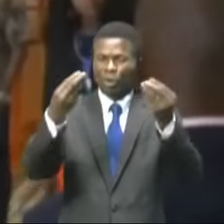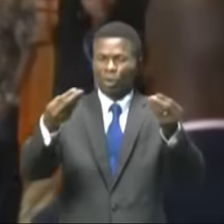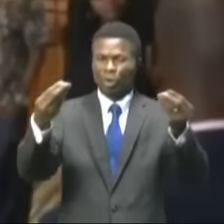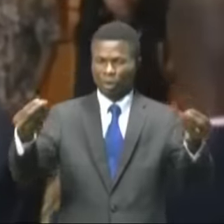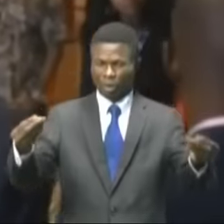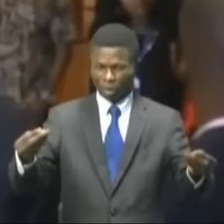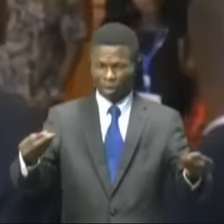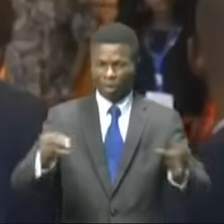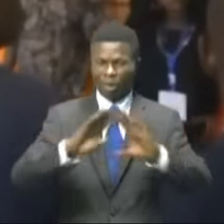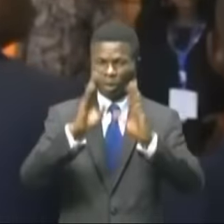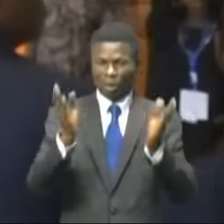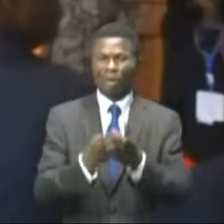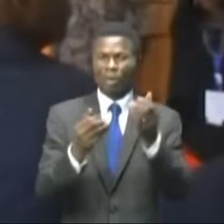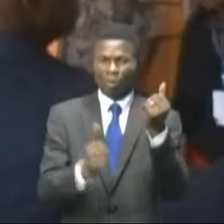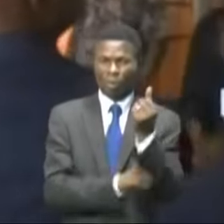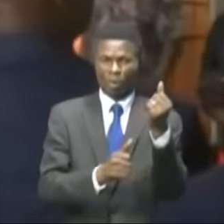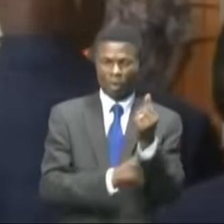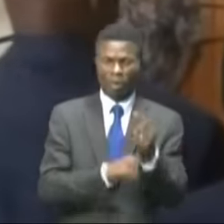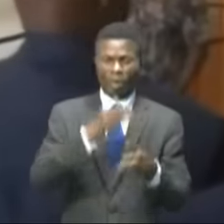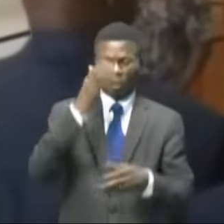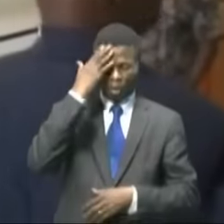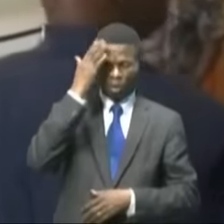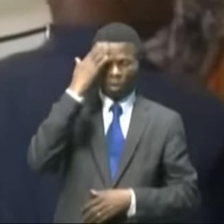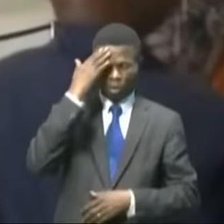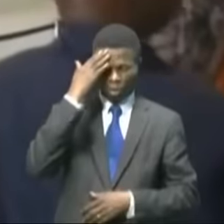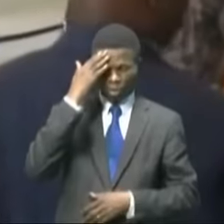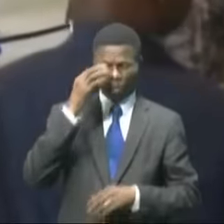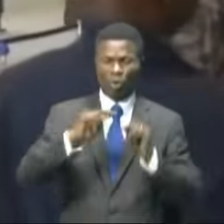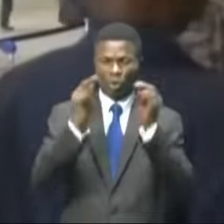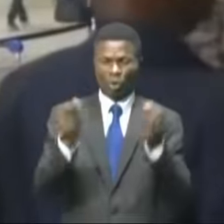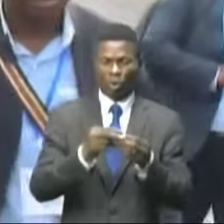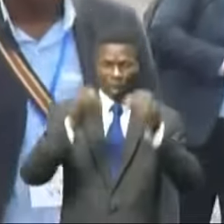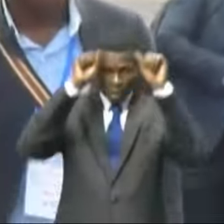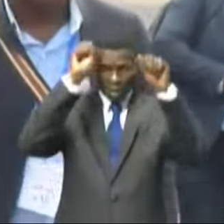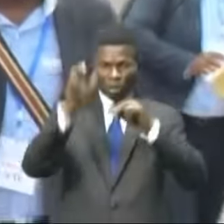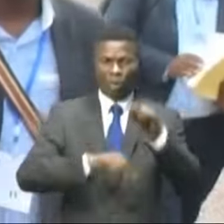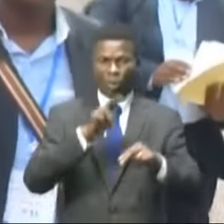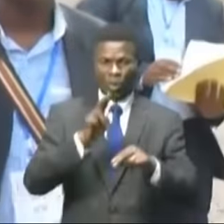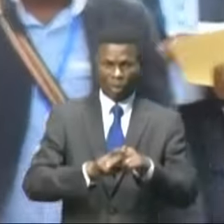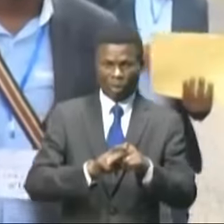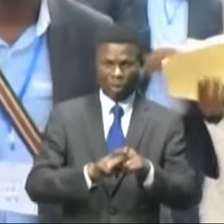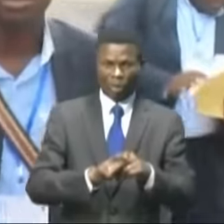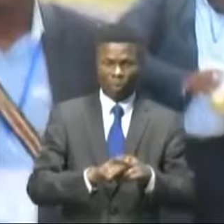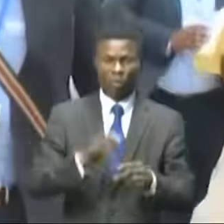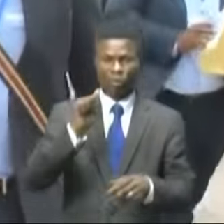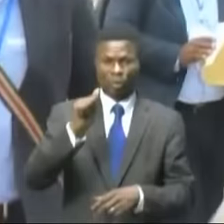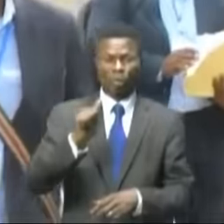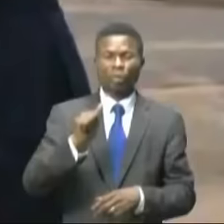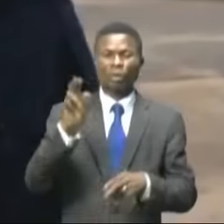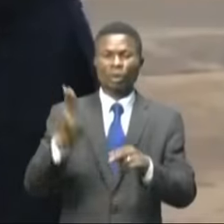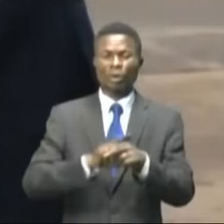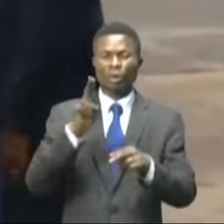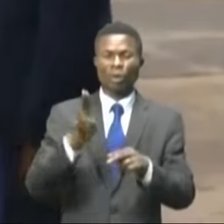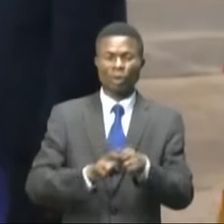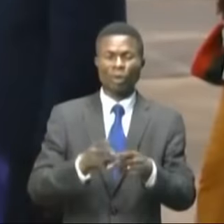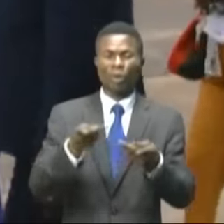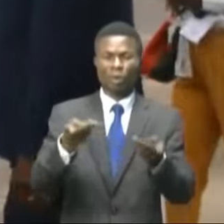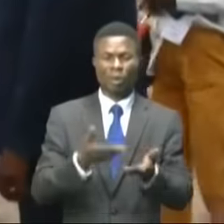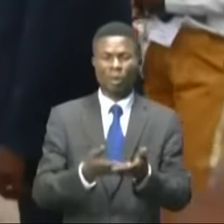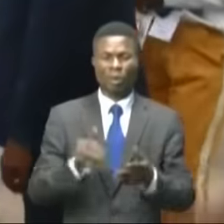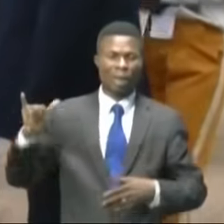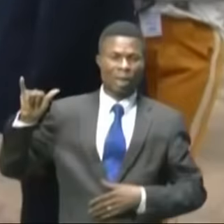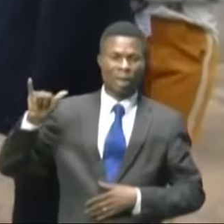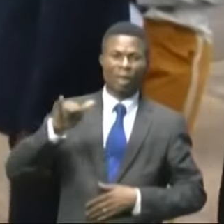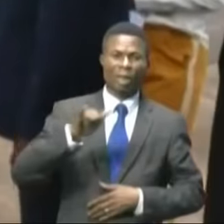fournies à cette délégation des CENTSAC conduite par son président national. Actuellement utilisé par des avions légers,